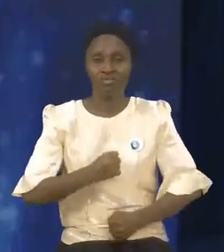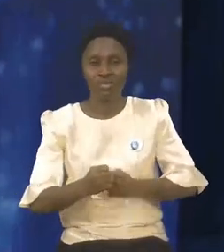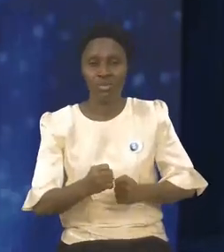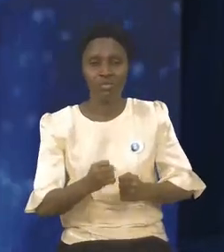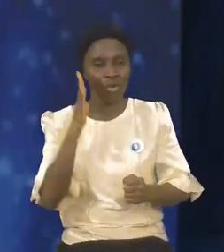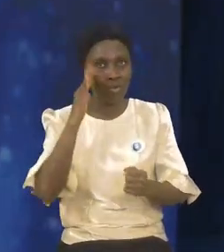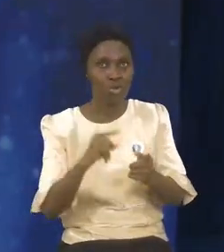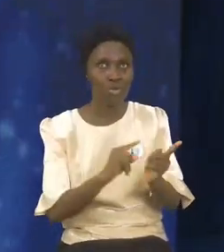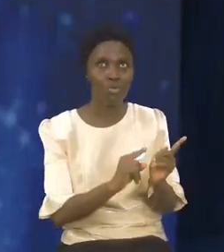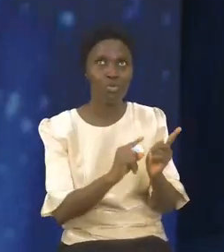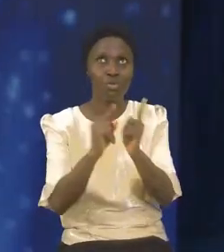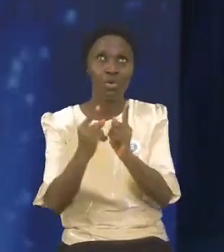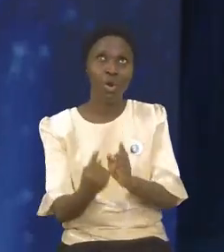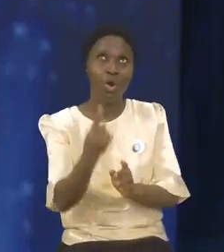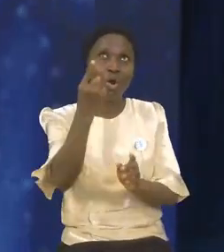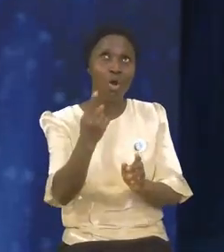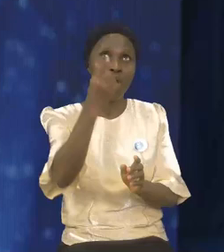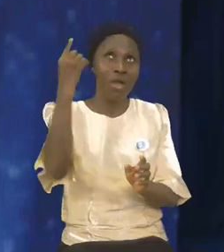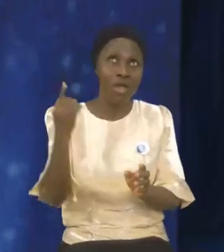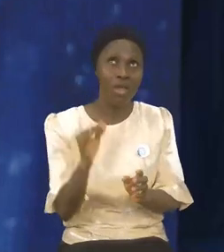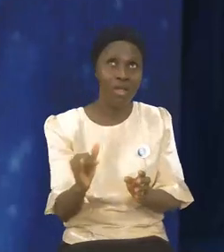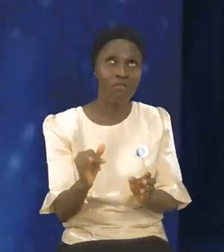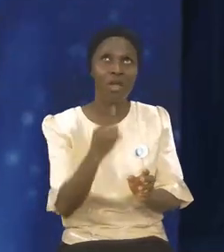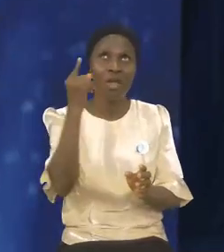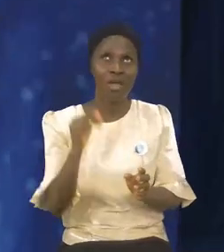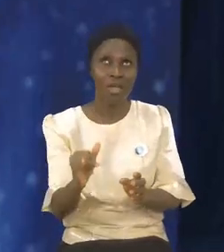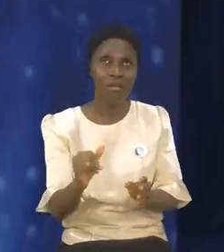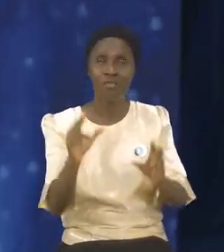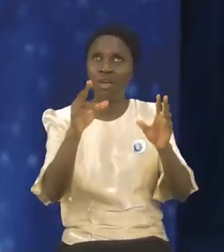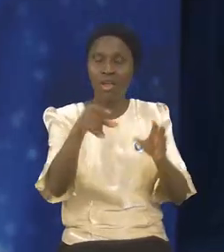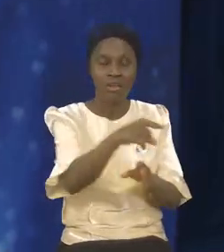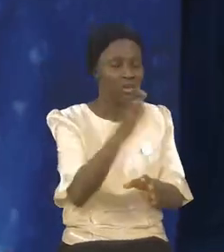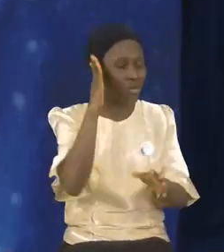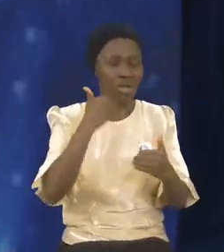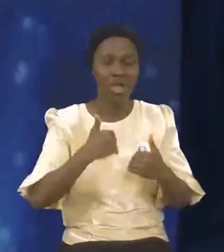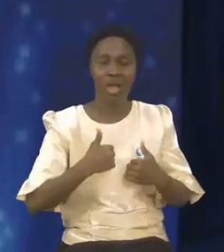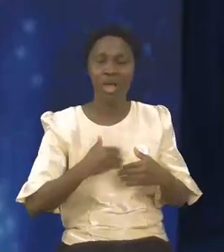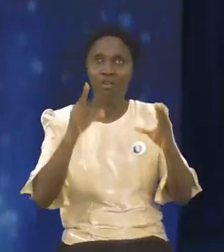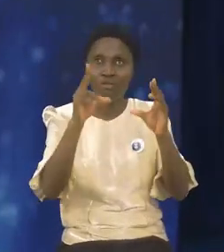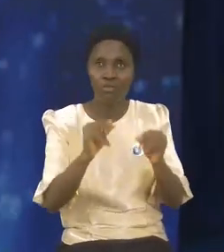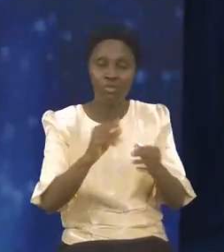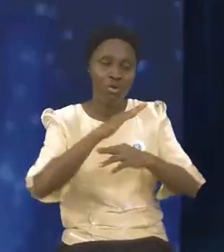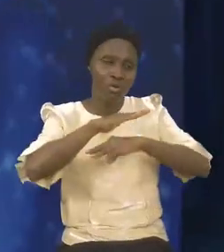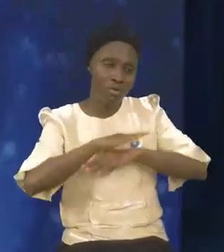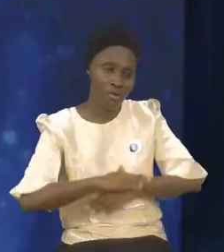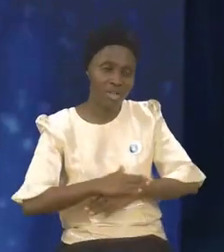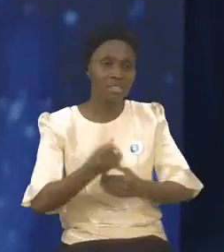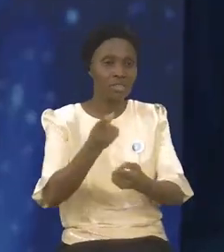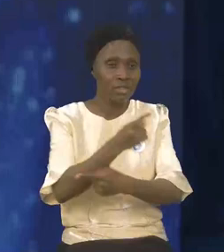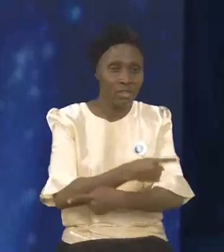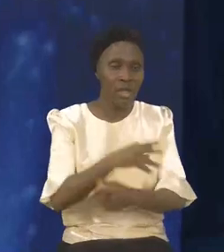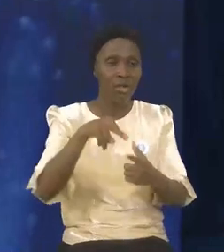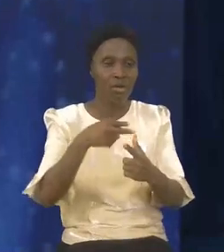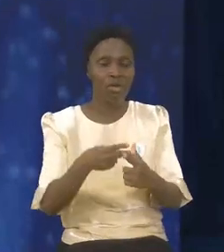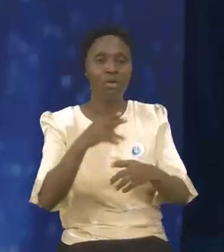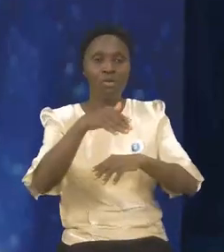siècles, et ils n'ont de repos ni jour ni nuit, ceux qui adorent la bête